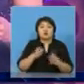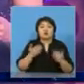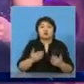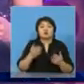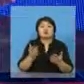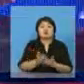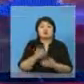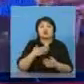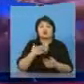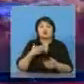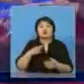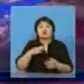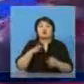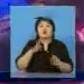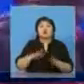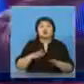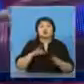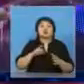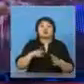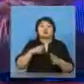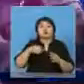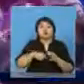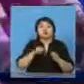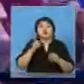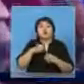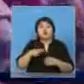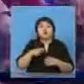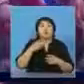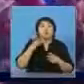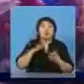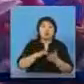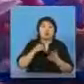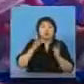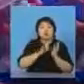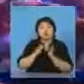бүгінгі жетістігімен тоқмейілсіп кетпек емес. Алдағы жылы өнер ордасы Еуропа қалаларына